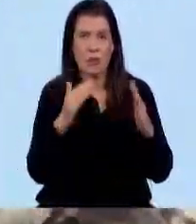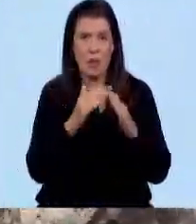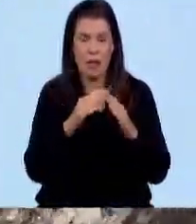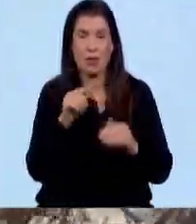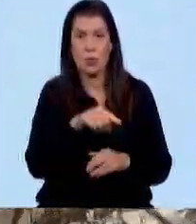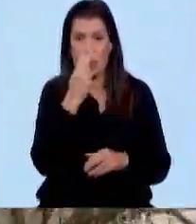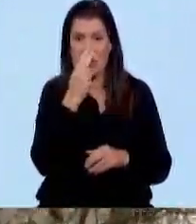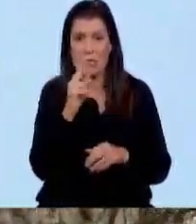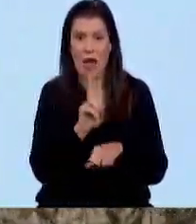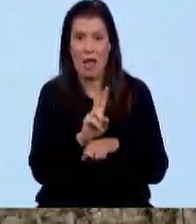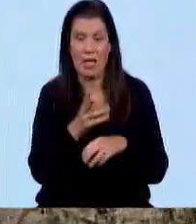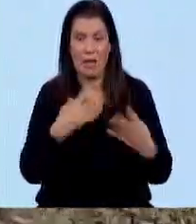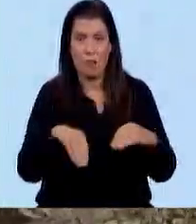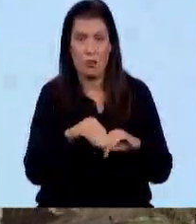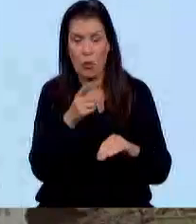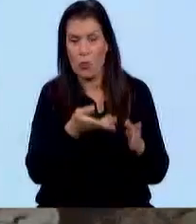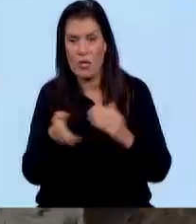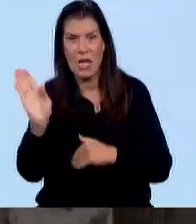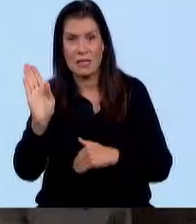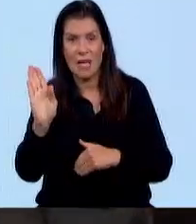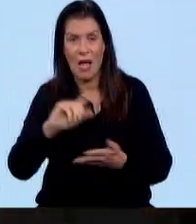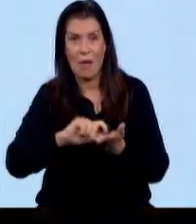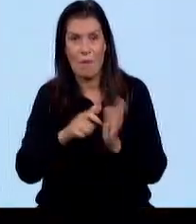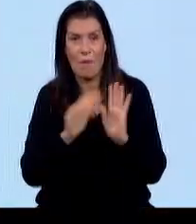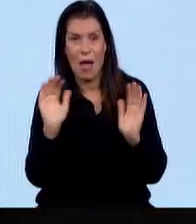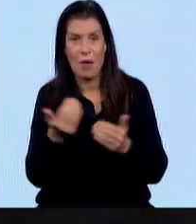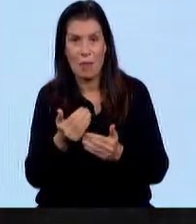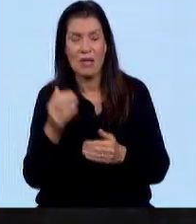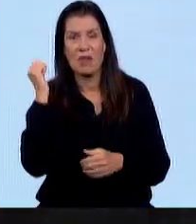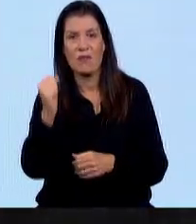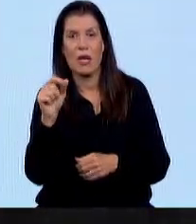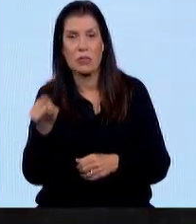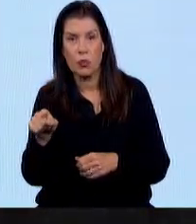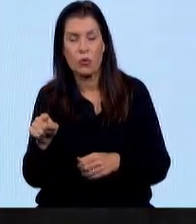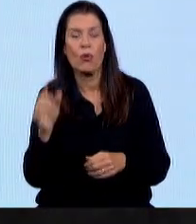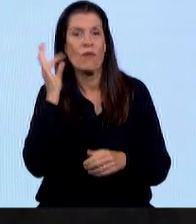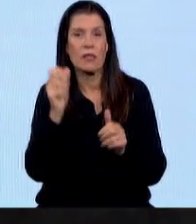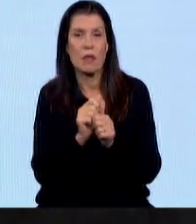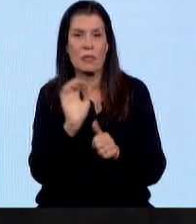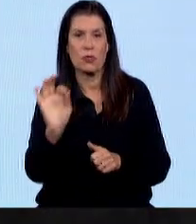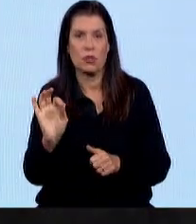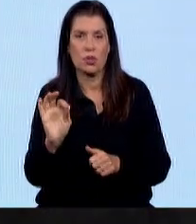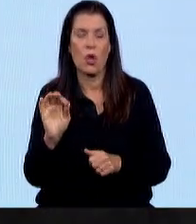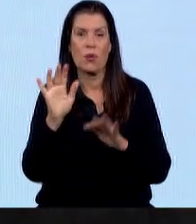יצא מהממד ונרצח יחד עם בת זוגו סתיו. דריה, איפה אבא? אני